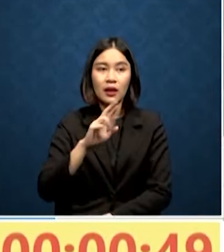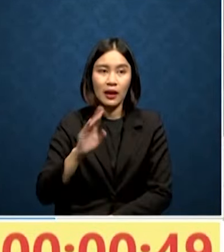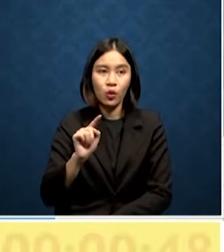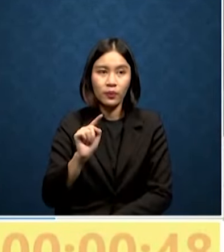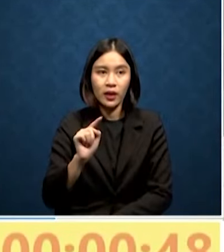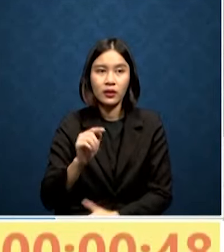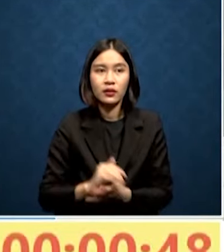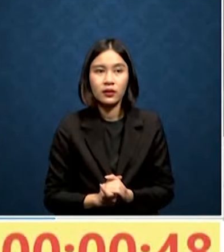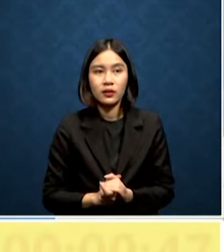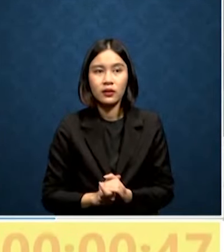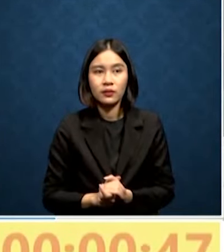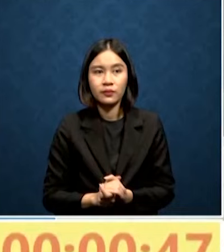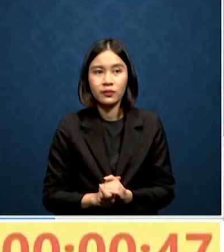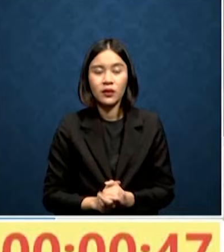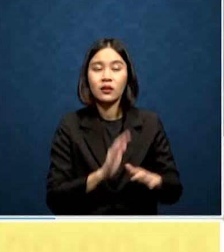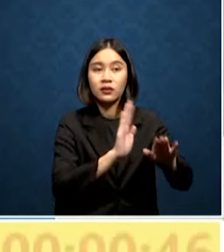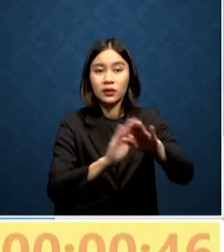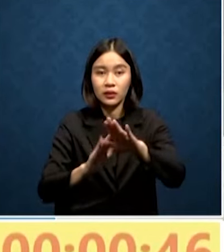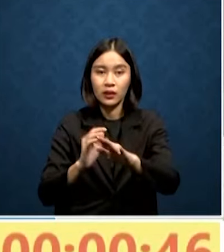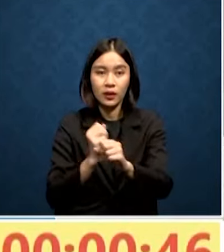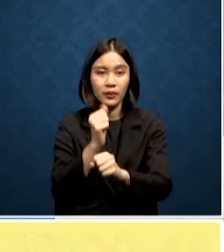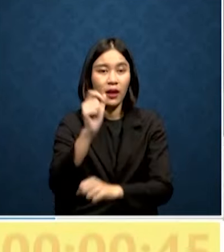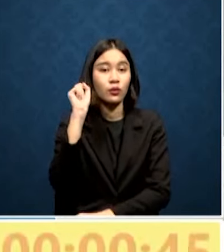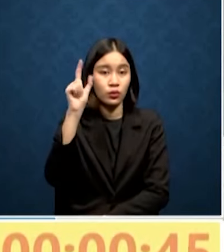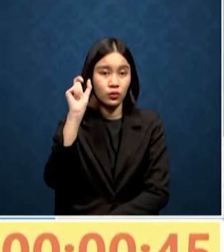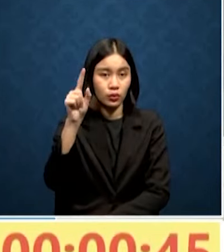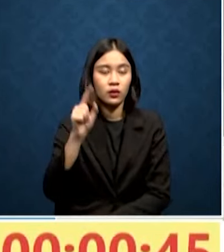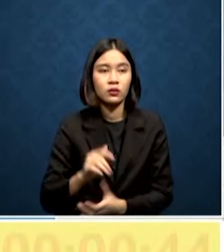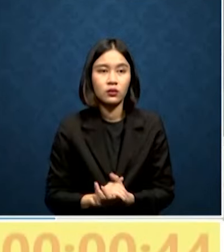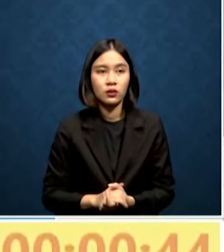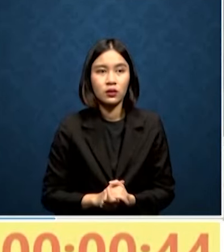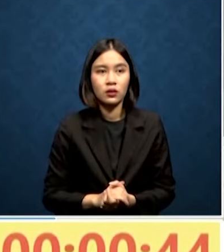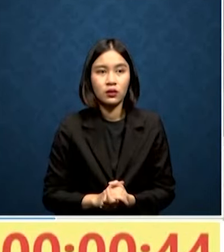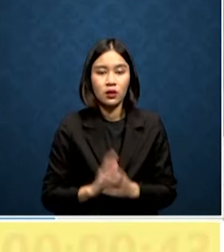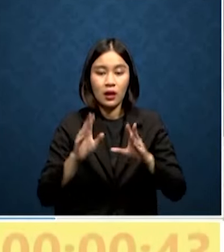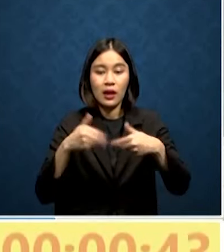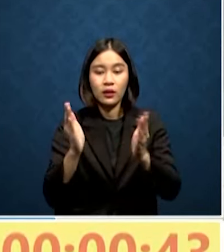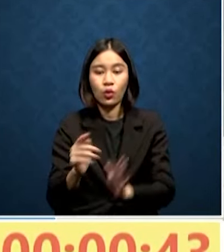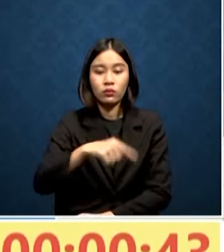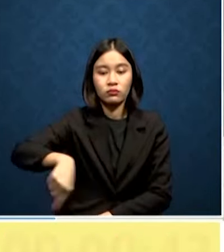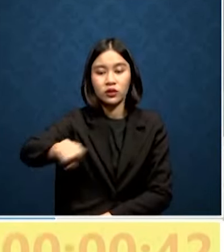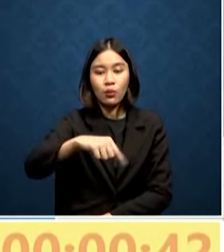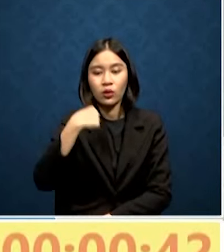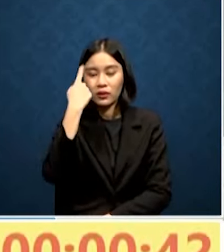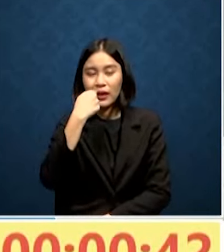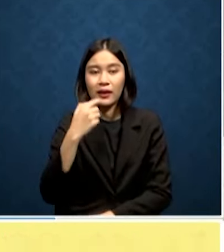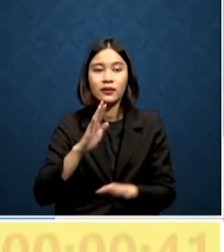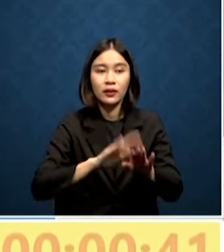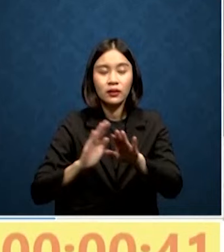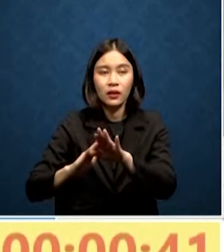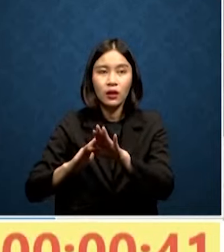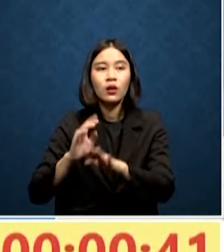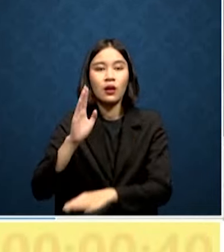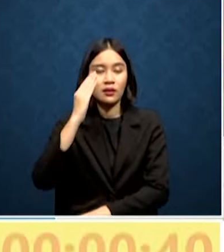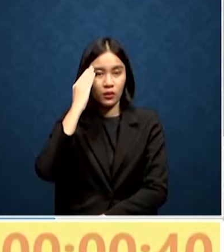ป็นเซลล์บอกแคสเนี่ยสามารถที่จะแจ้งเตือนไปเนี่ยทันทีนะครับให้ผู้คนที่ได้รับการแจ้งเตือนสามารถเห็น